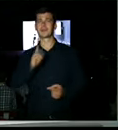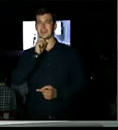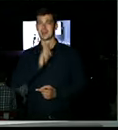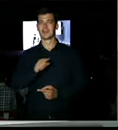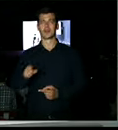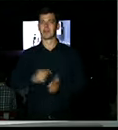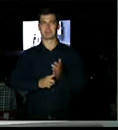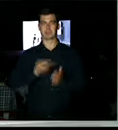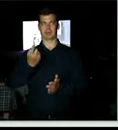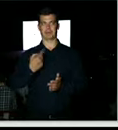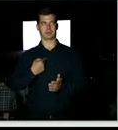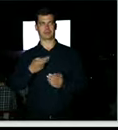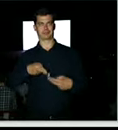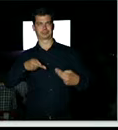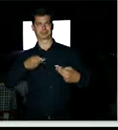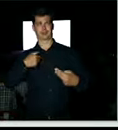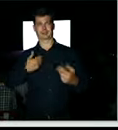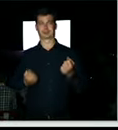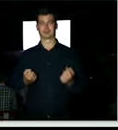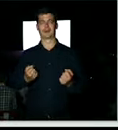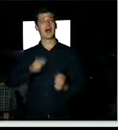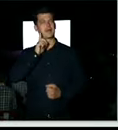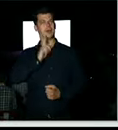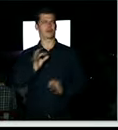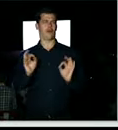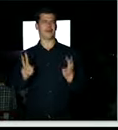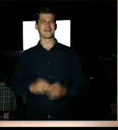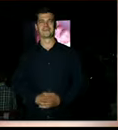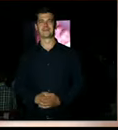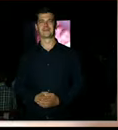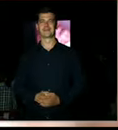są moje pierwsze kontakty z kamerą, ale jest ok.